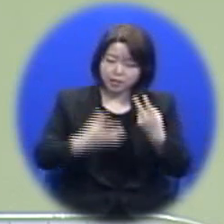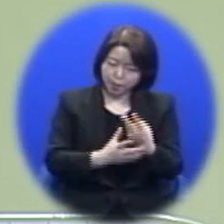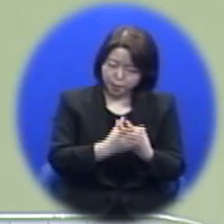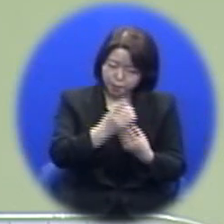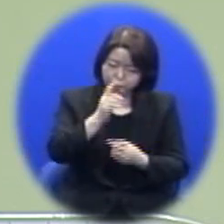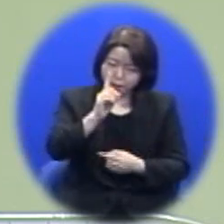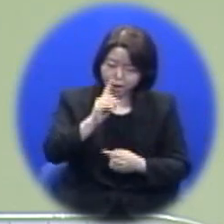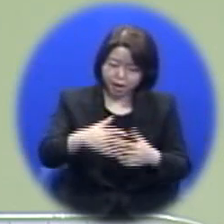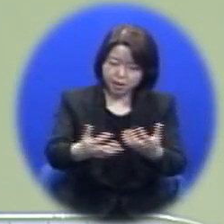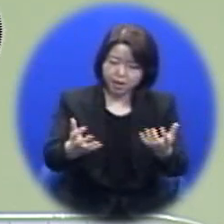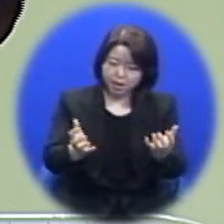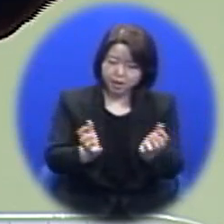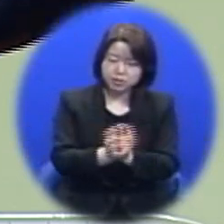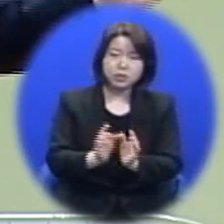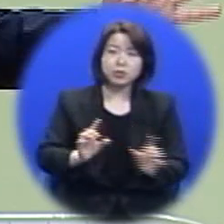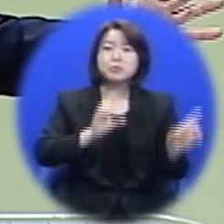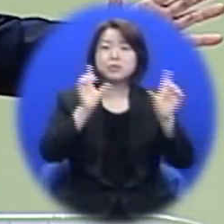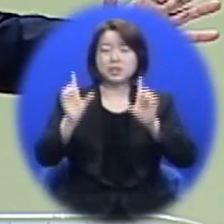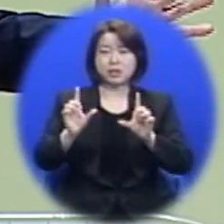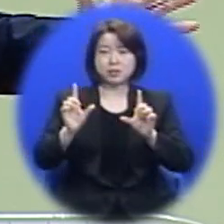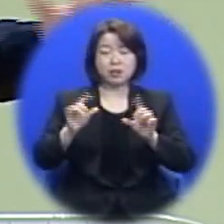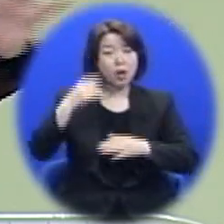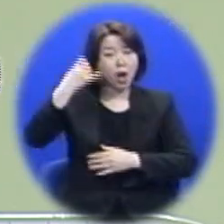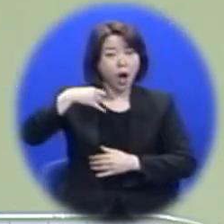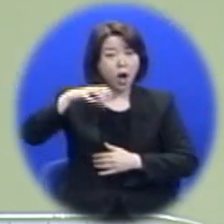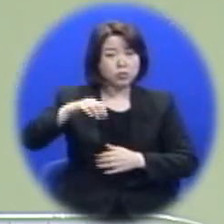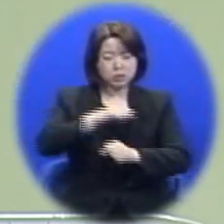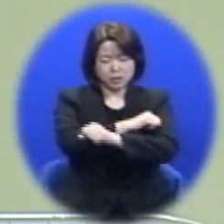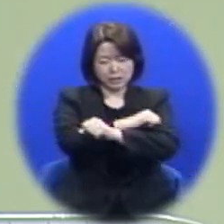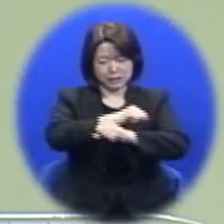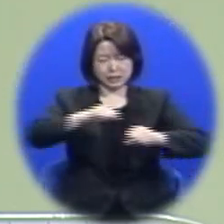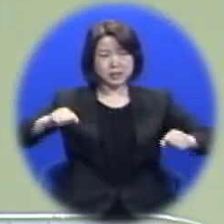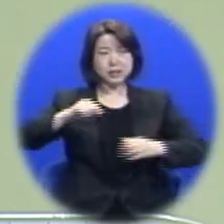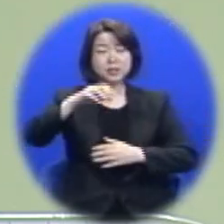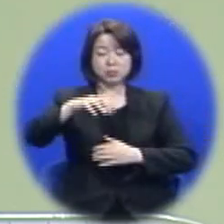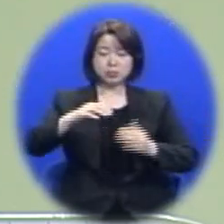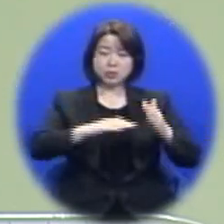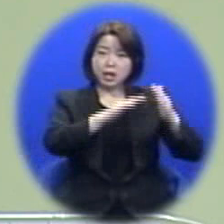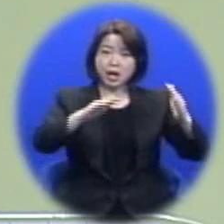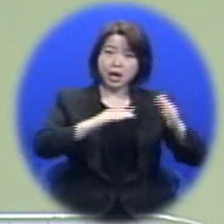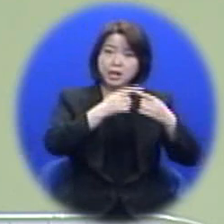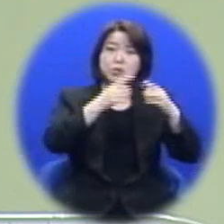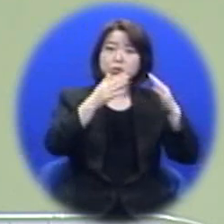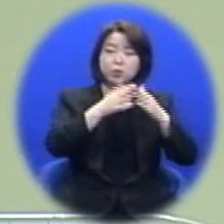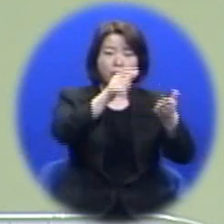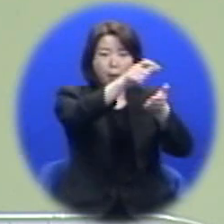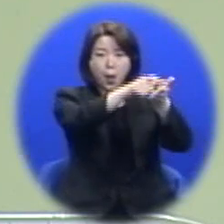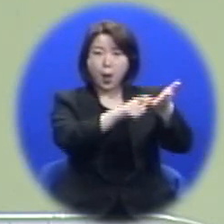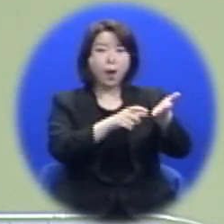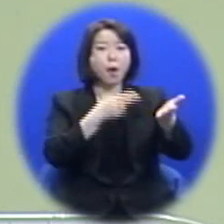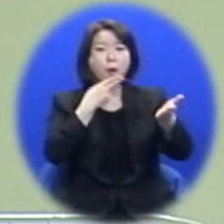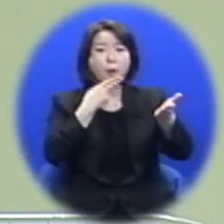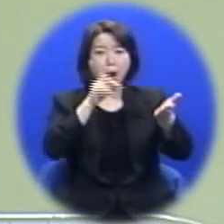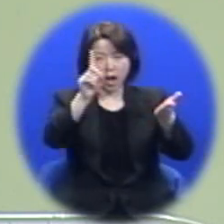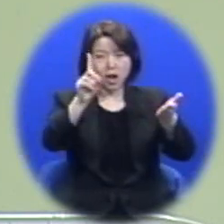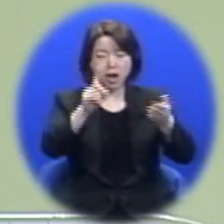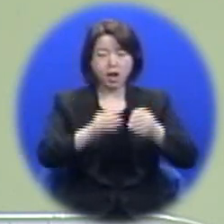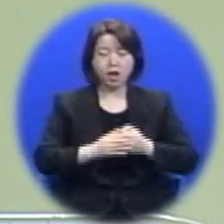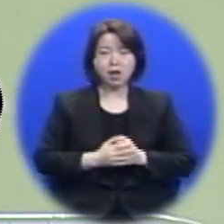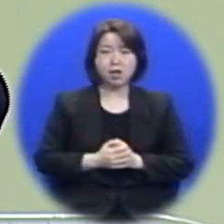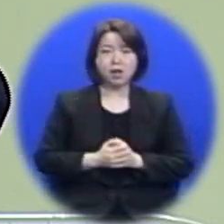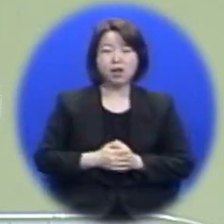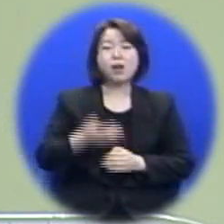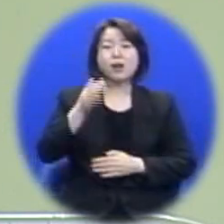겁니다 종국 그 넓은 지역에 가정 교회들이 교단도 없이 하나였습니다 그런데